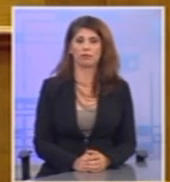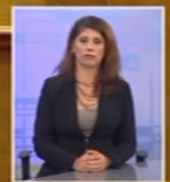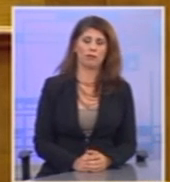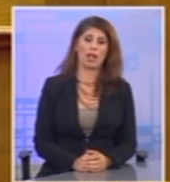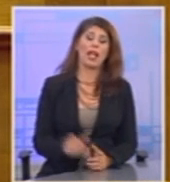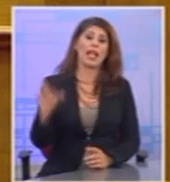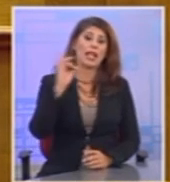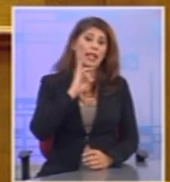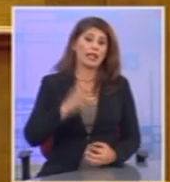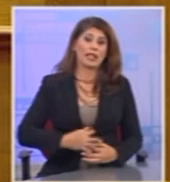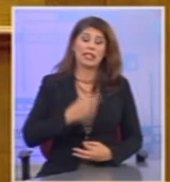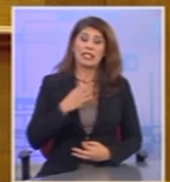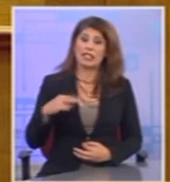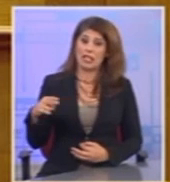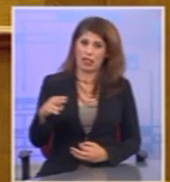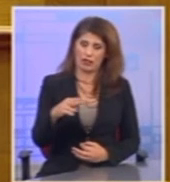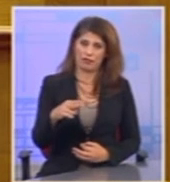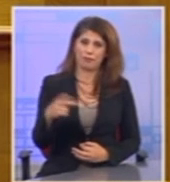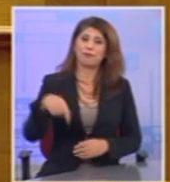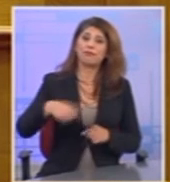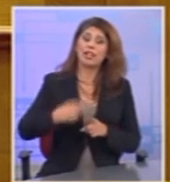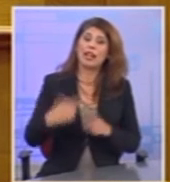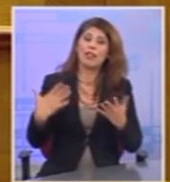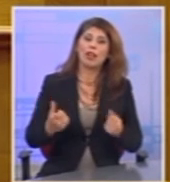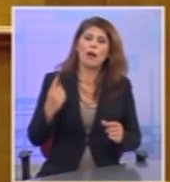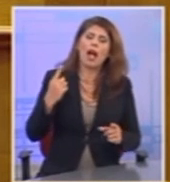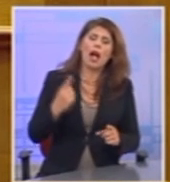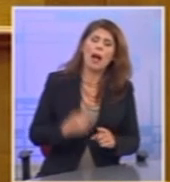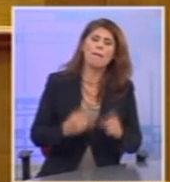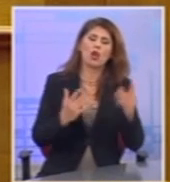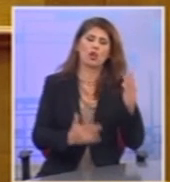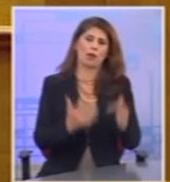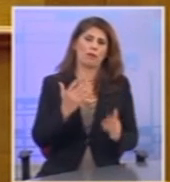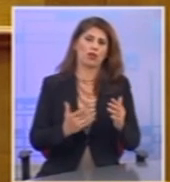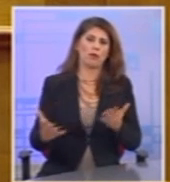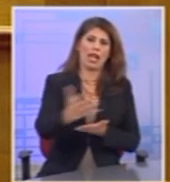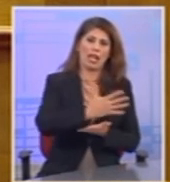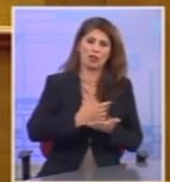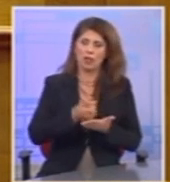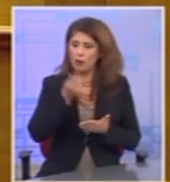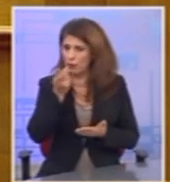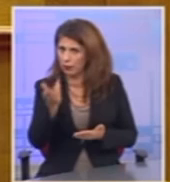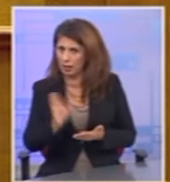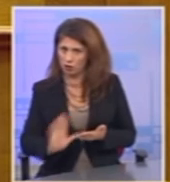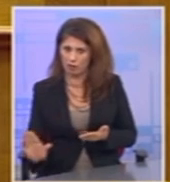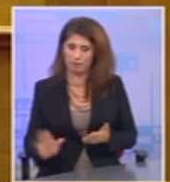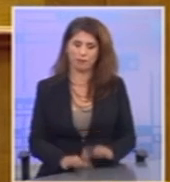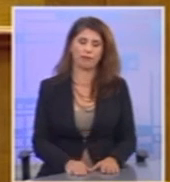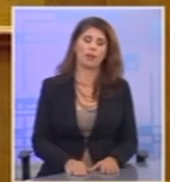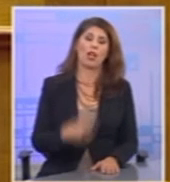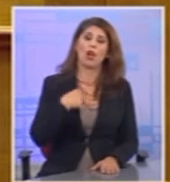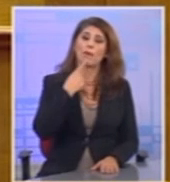Κυρίες και κύριοι συνάδελφοι, στην Ελλάδα έχουμε έναν απλοϊκό προϋπολογισμό εσόδων-εξόδων. Και μάλιστα, όπως